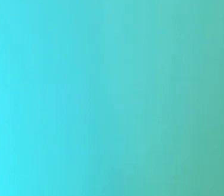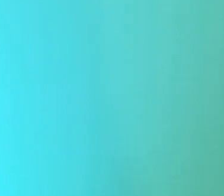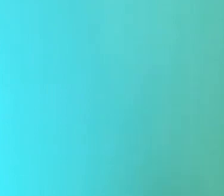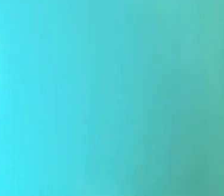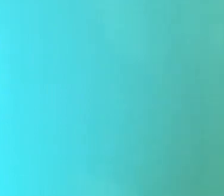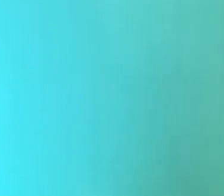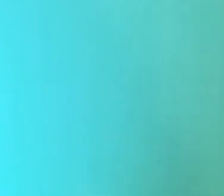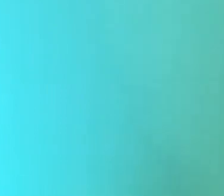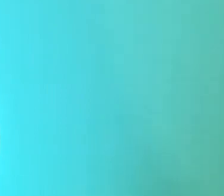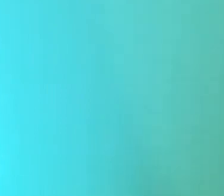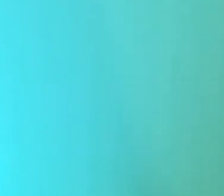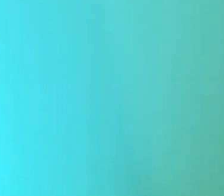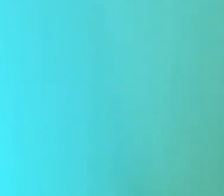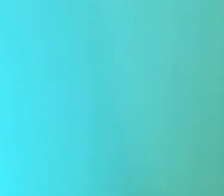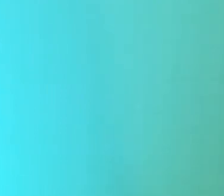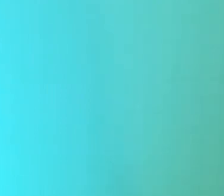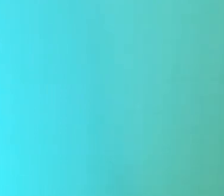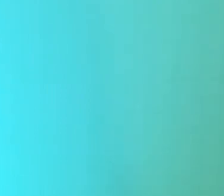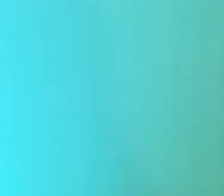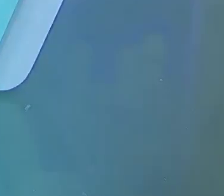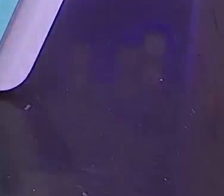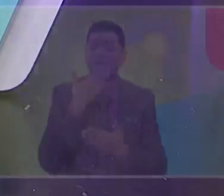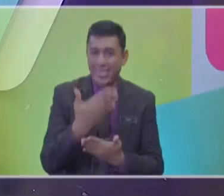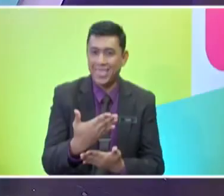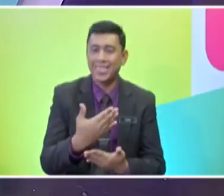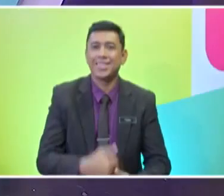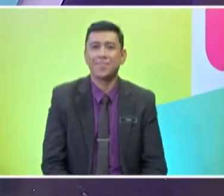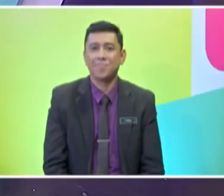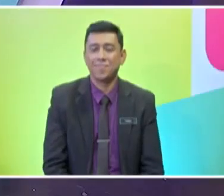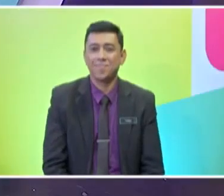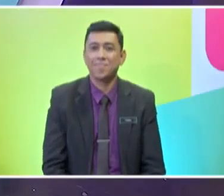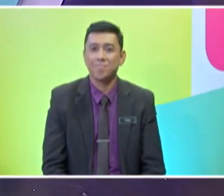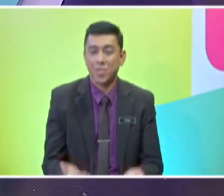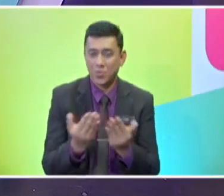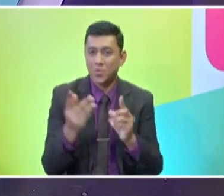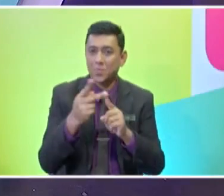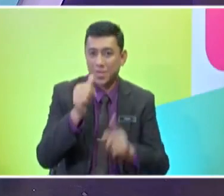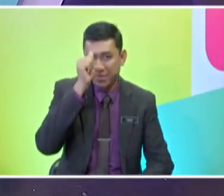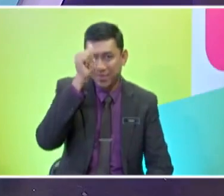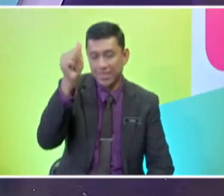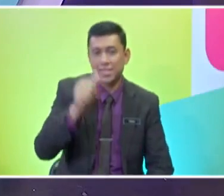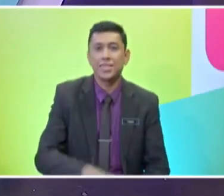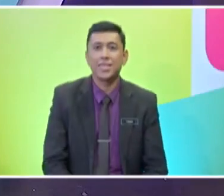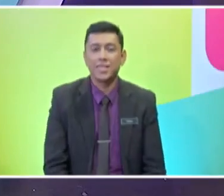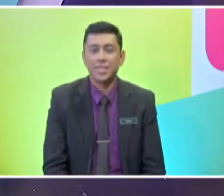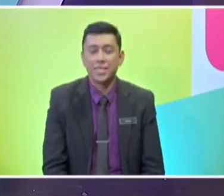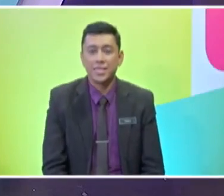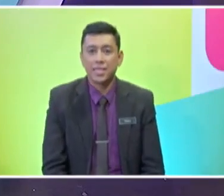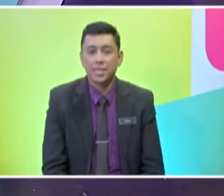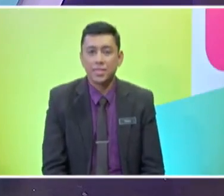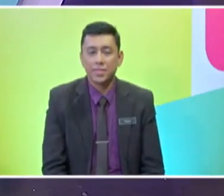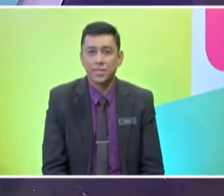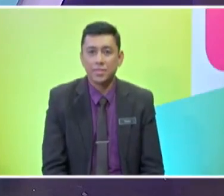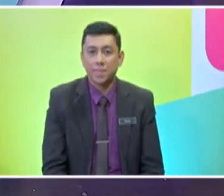khas selango salam selango apa kabar Alhamdulillah Baiklah rekan-rekan semua ya